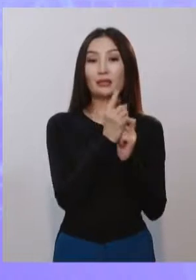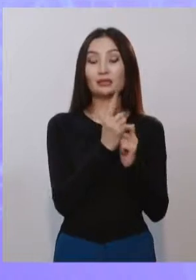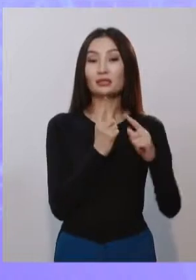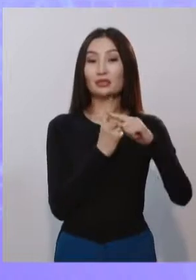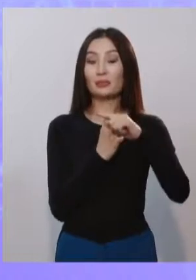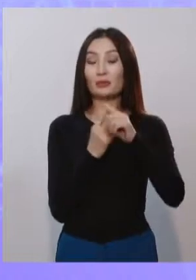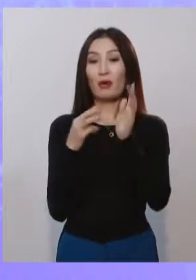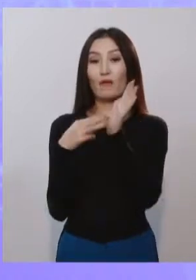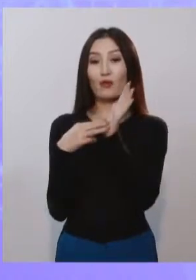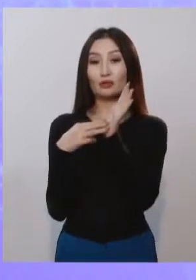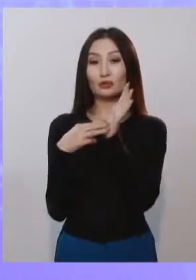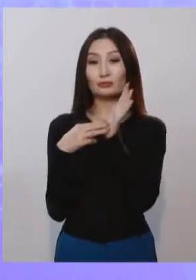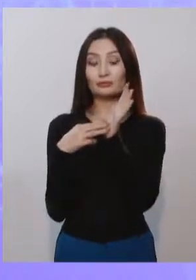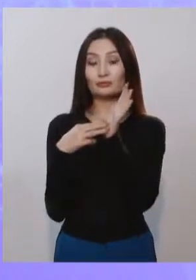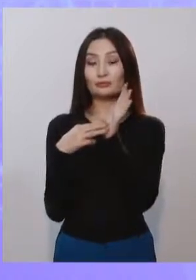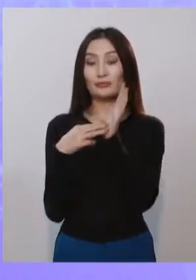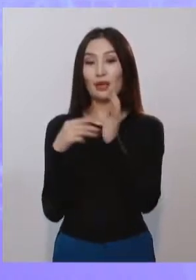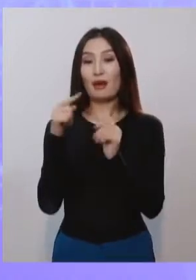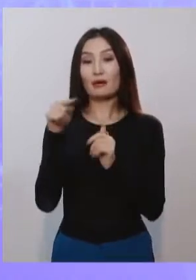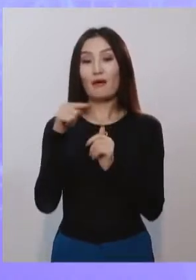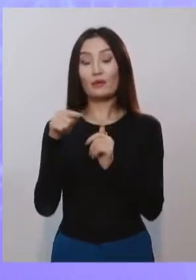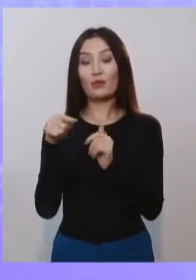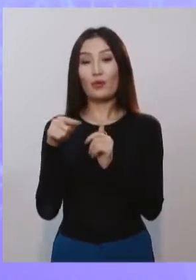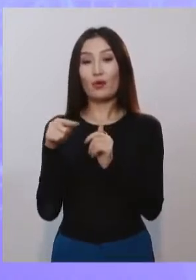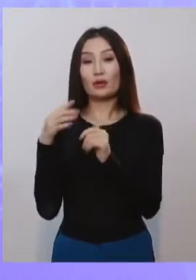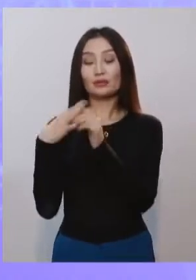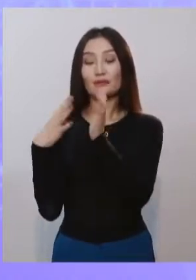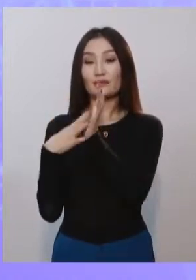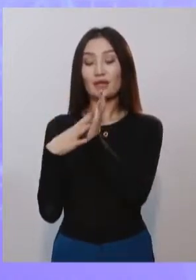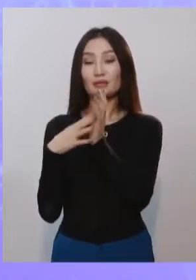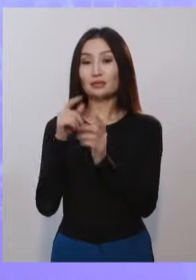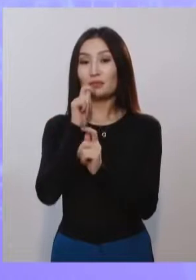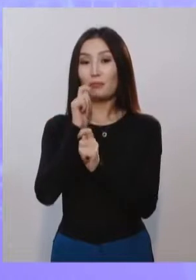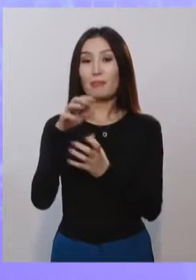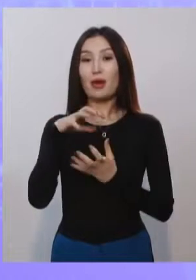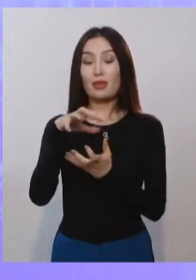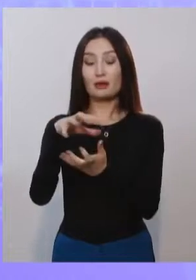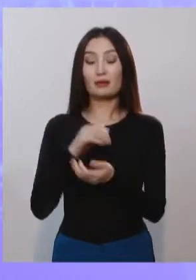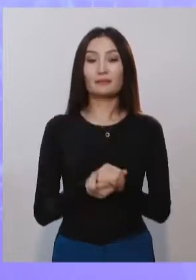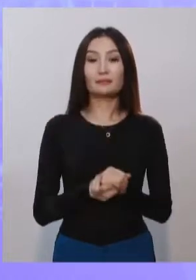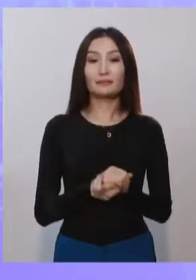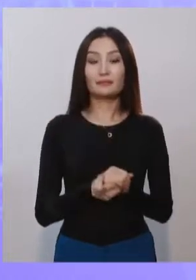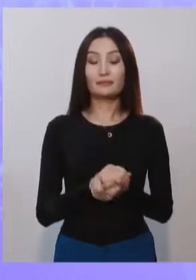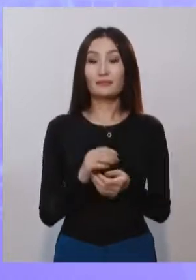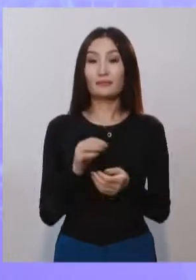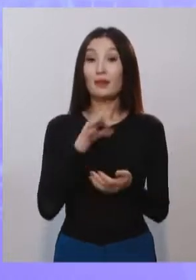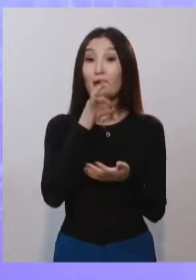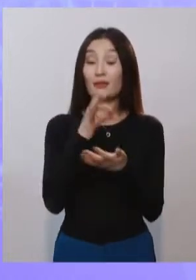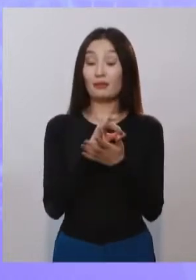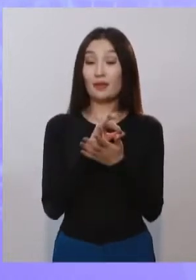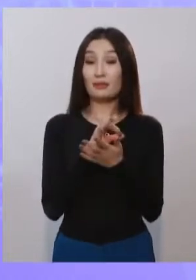прибавим 8 равно 19 подарков ответ